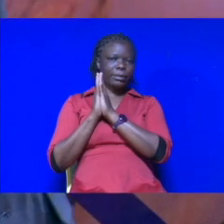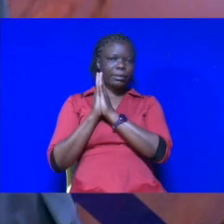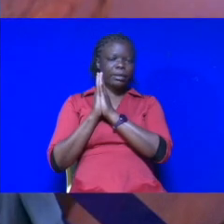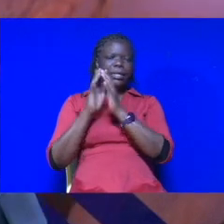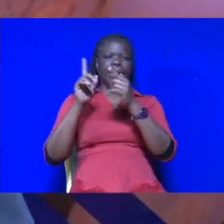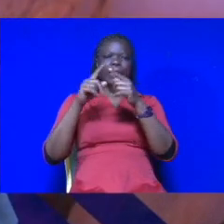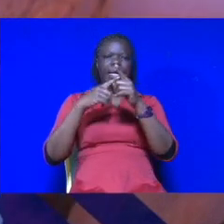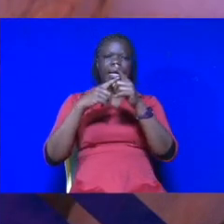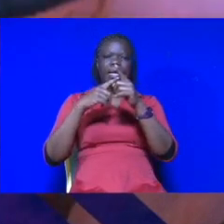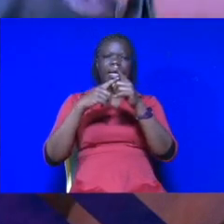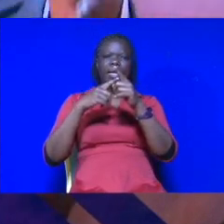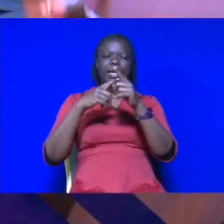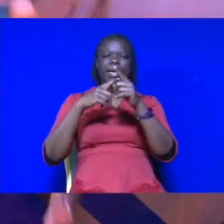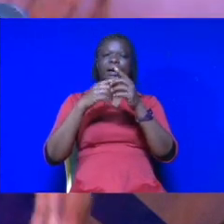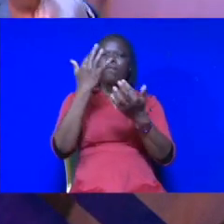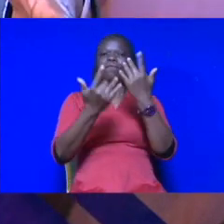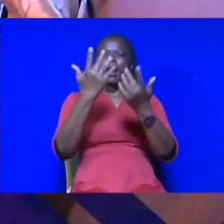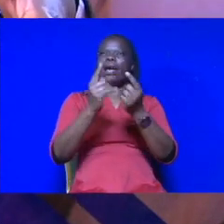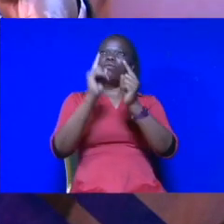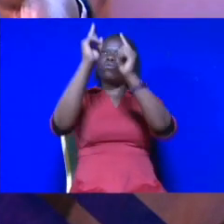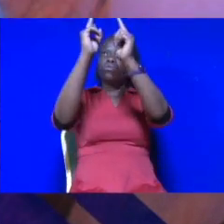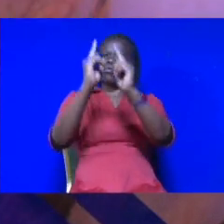Kisha moto ukashuka kutoka mbinguni,